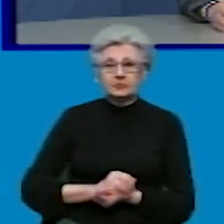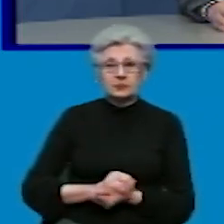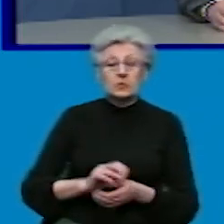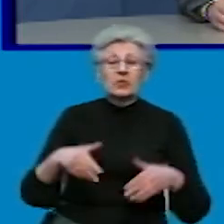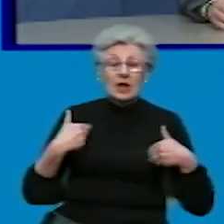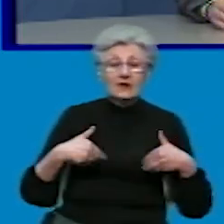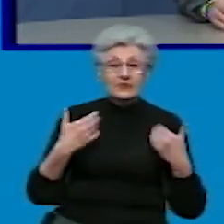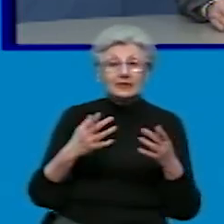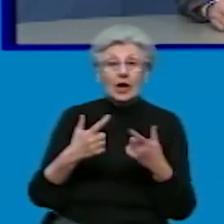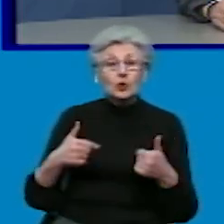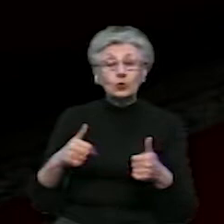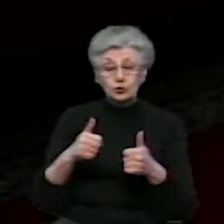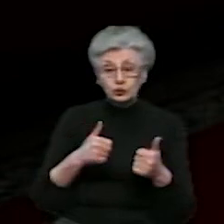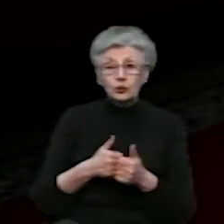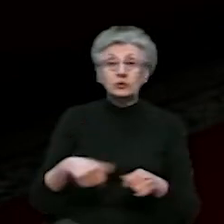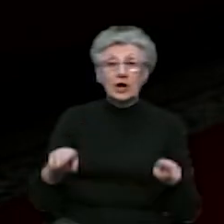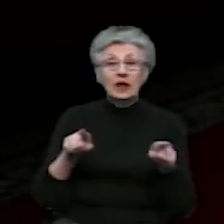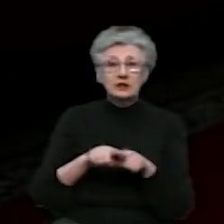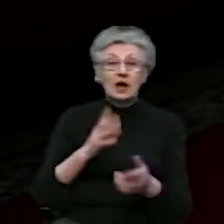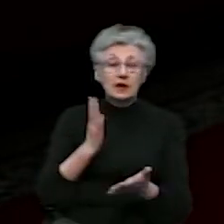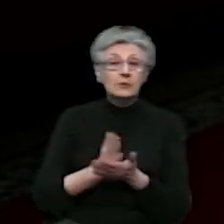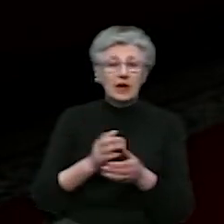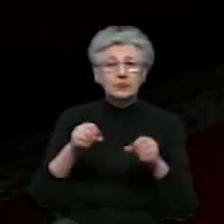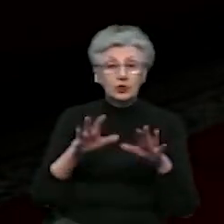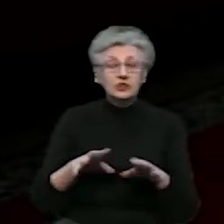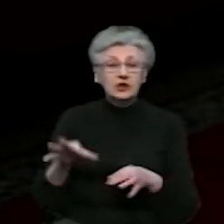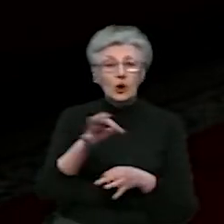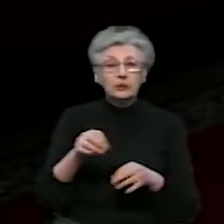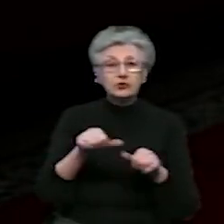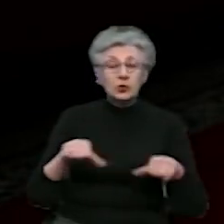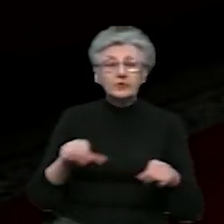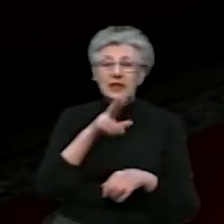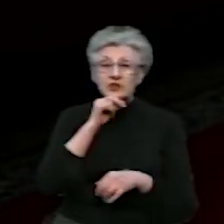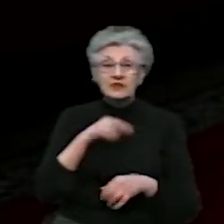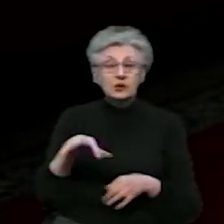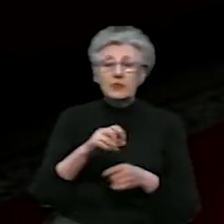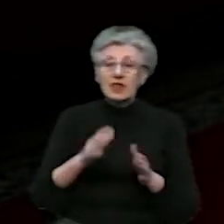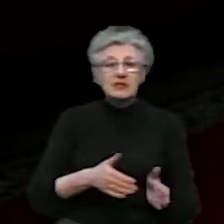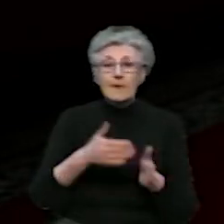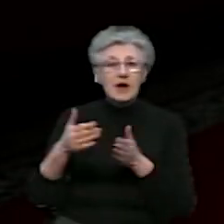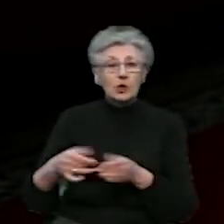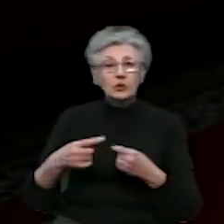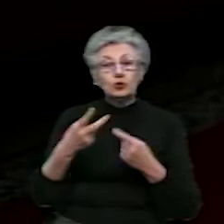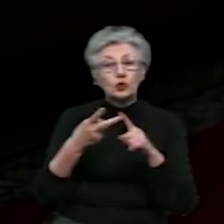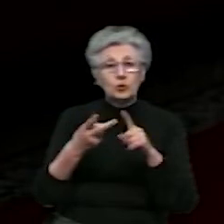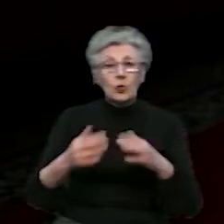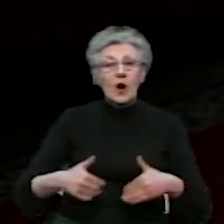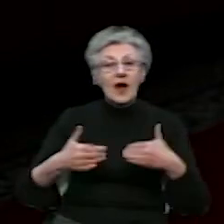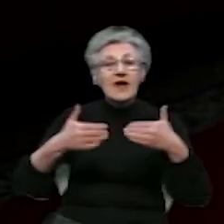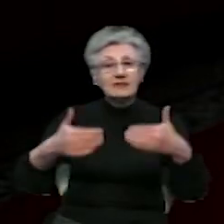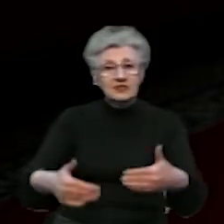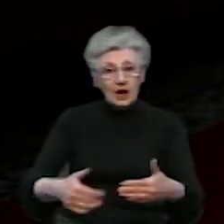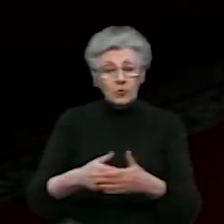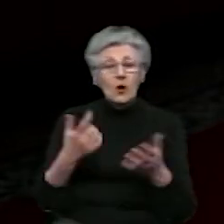Вітаю, студія. Так, маємо рішення обласної комісії. Чернівецька область не переходить до другого етапу послаблення